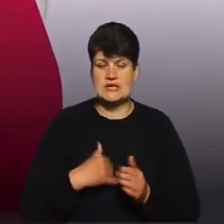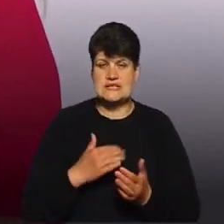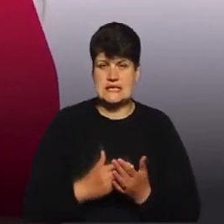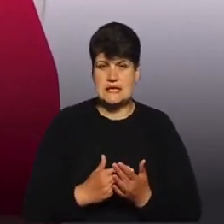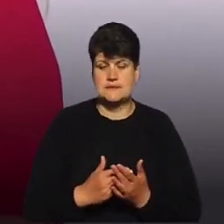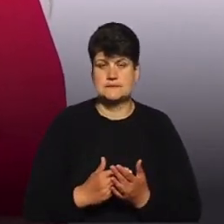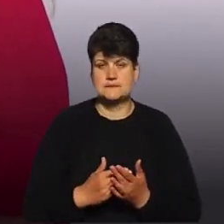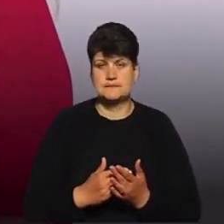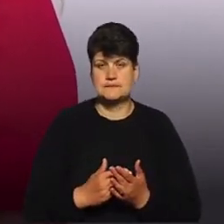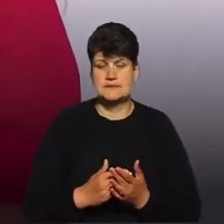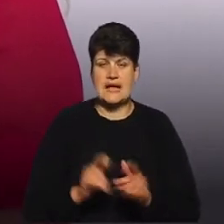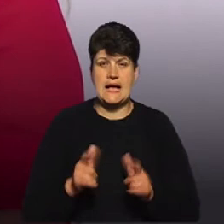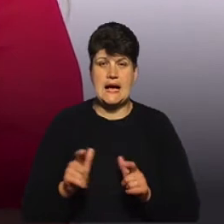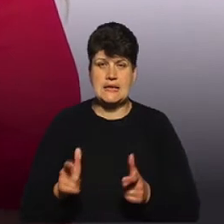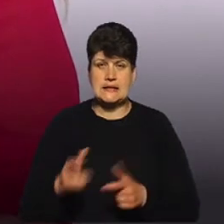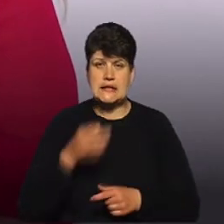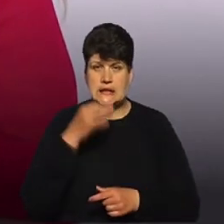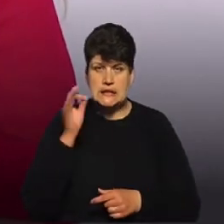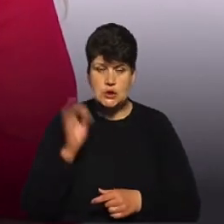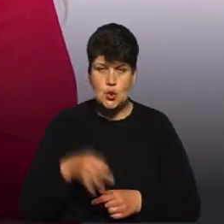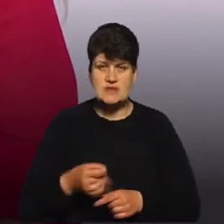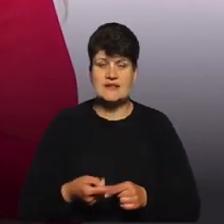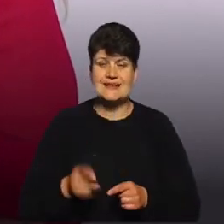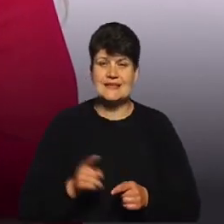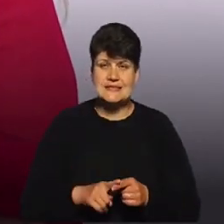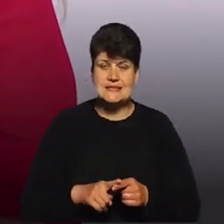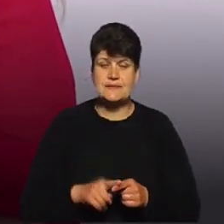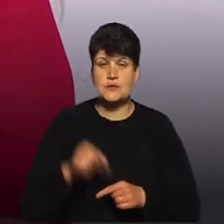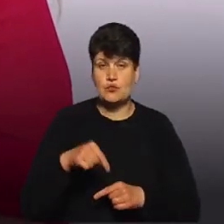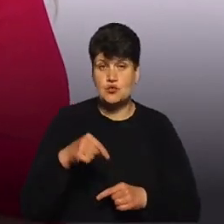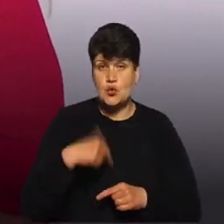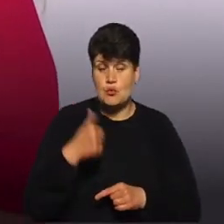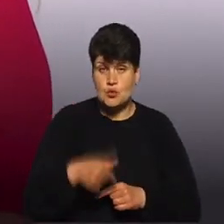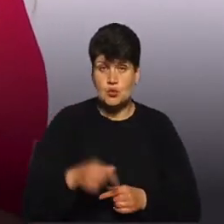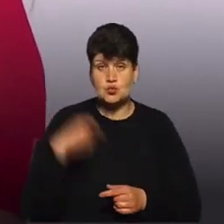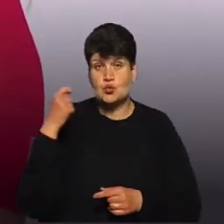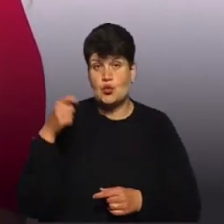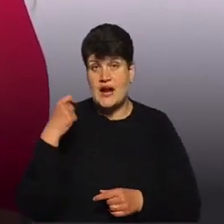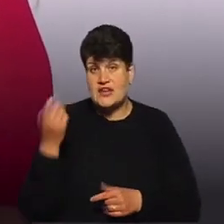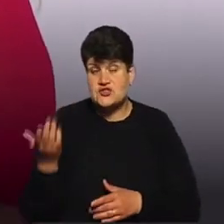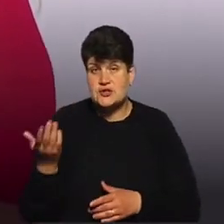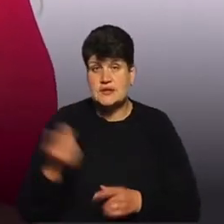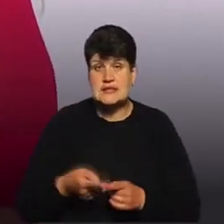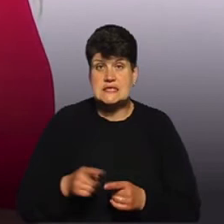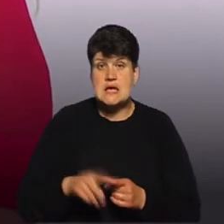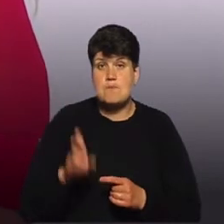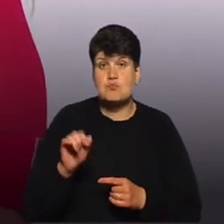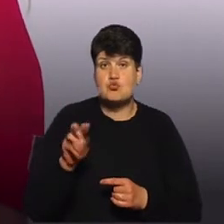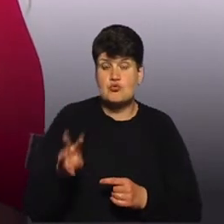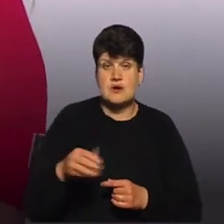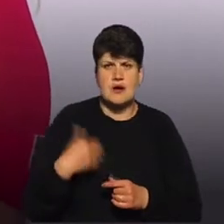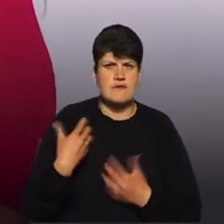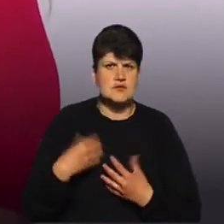карантинний досвід. Це, і то в цьому році от Туреччина – це бум, якого я вже довго працюючи в туризмі.